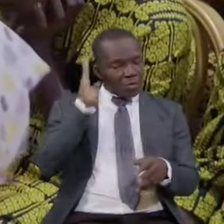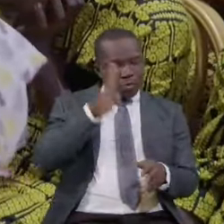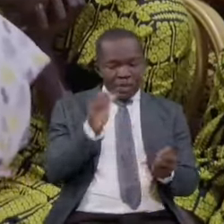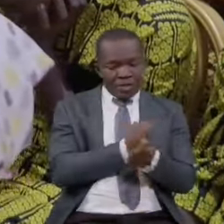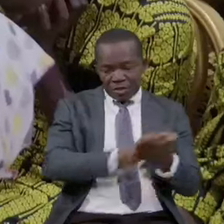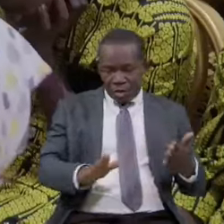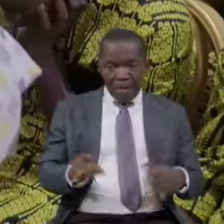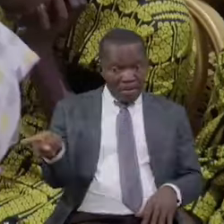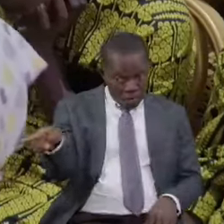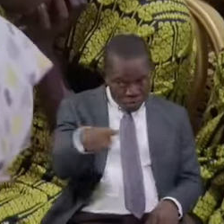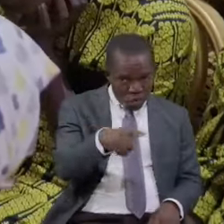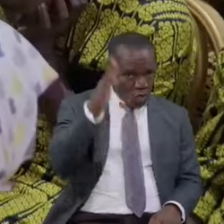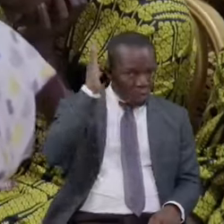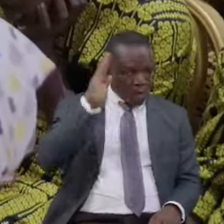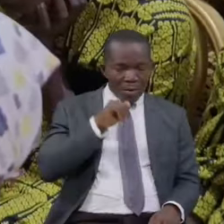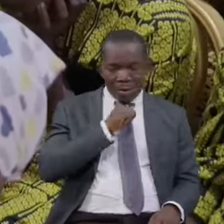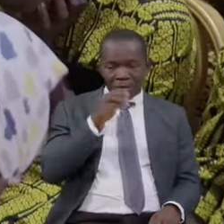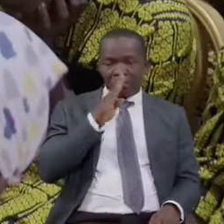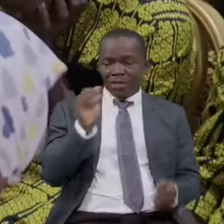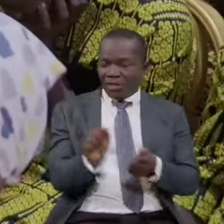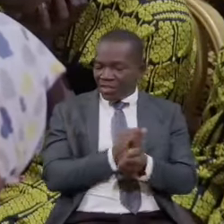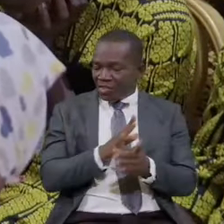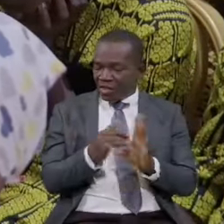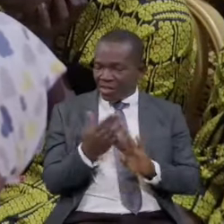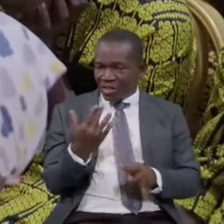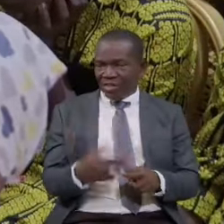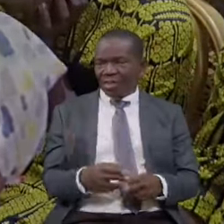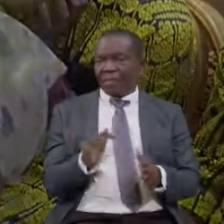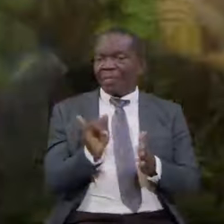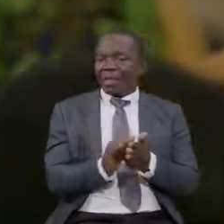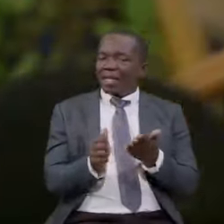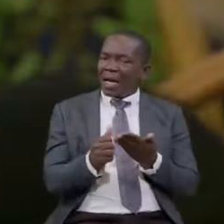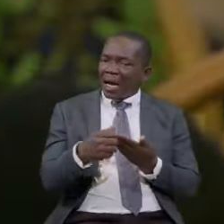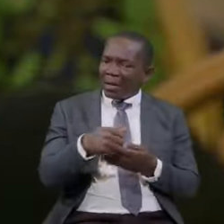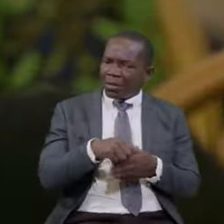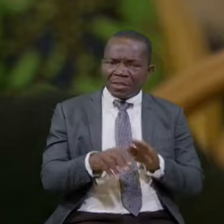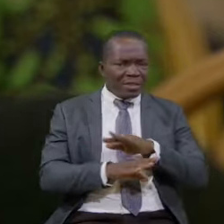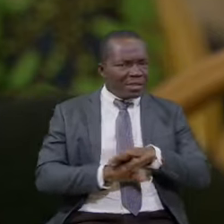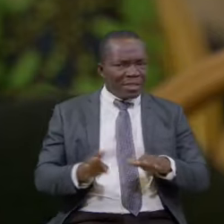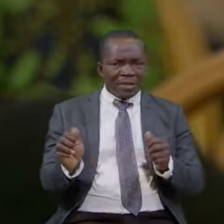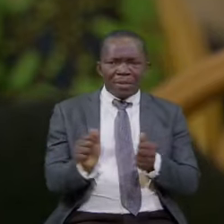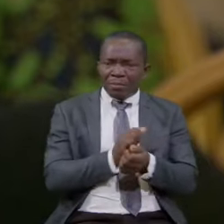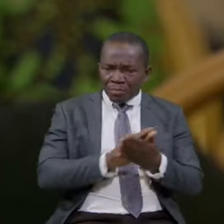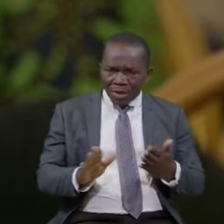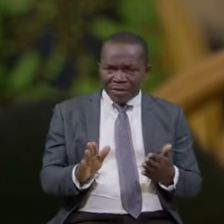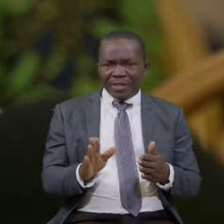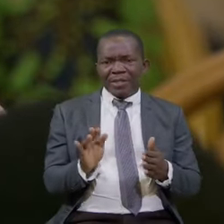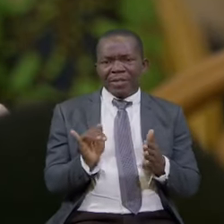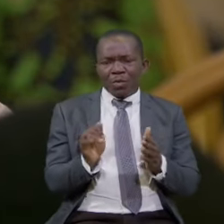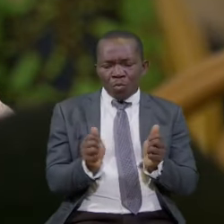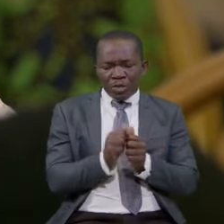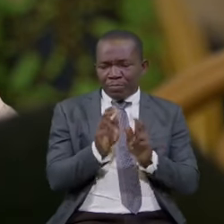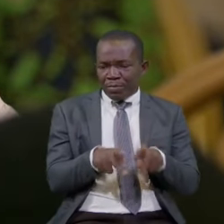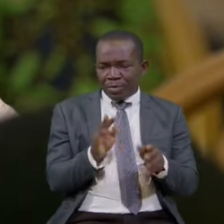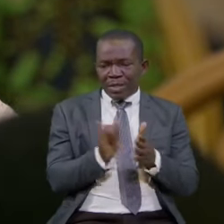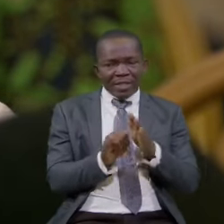pas la foi que la prostitué ne périt point avec ceux qui ne qui CR